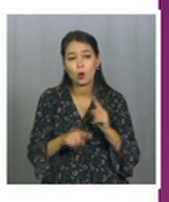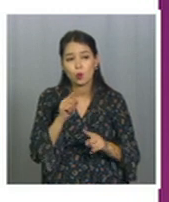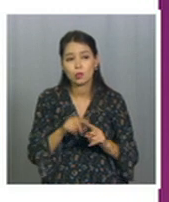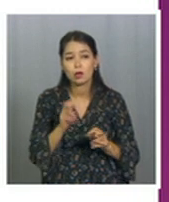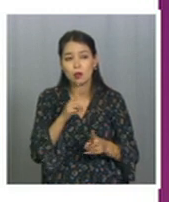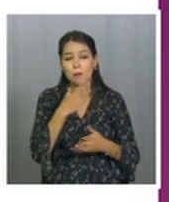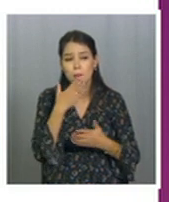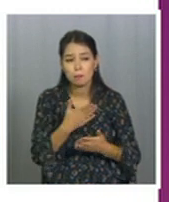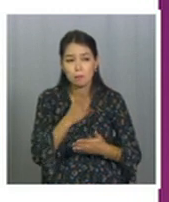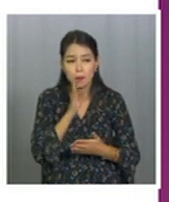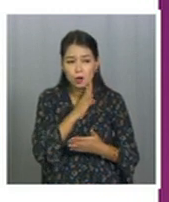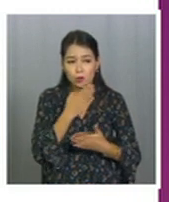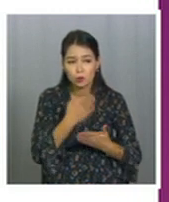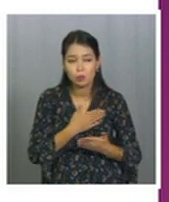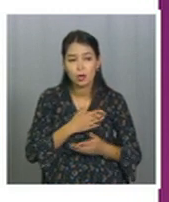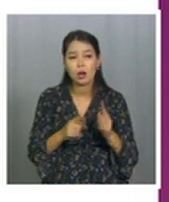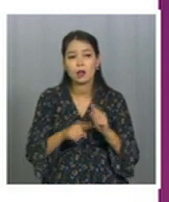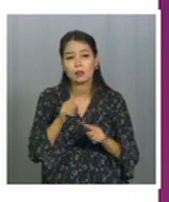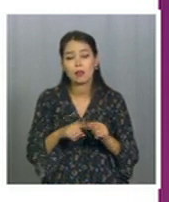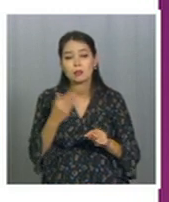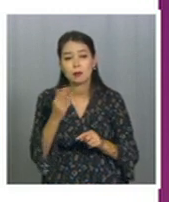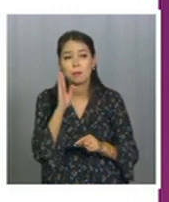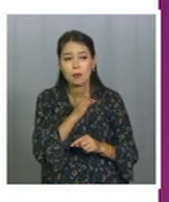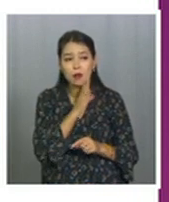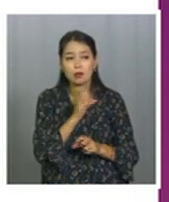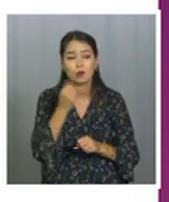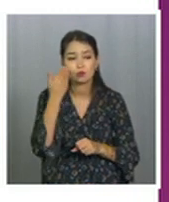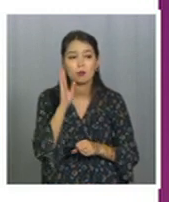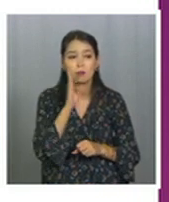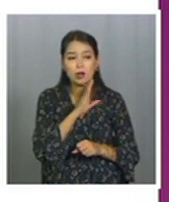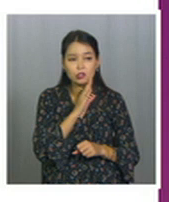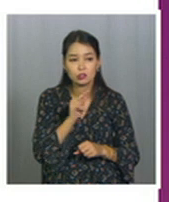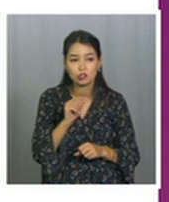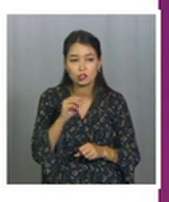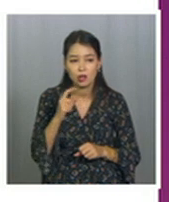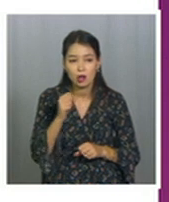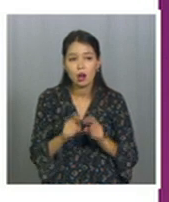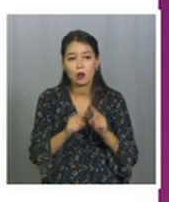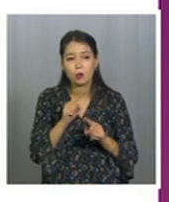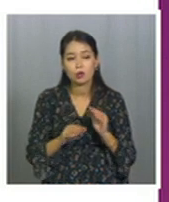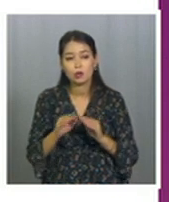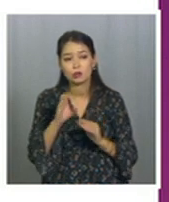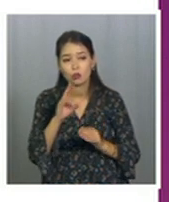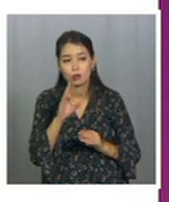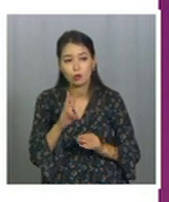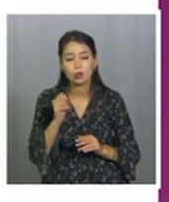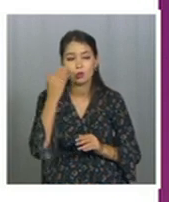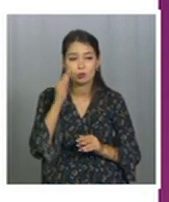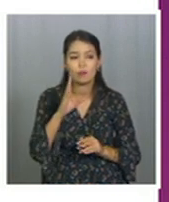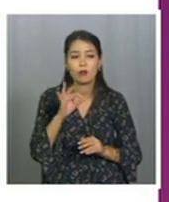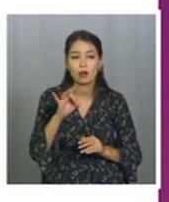любимую. Родная сторона мать, а чужая мачеха. В родном краю сокол, в чужом ворона. Спасибо,